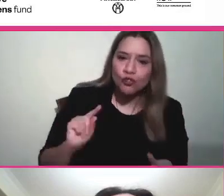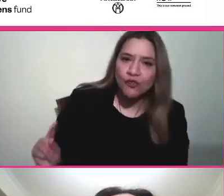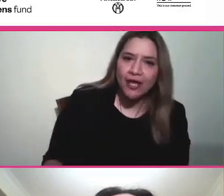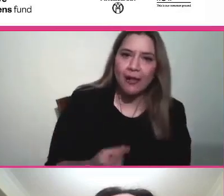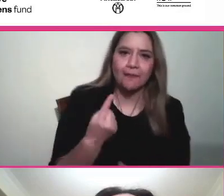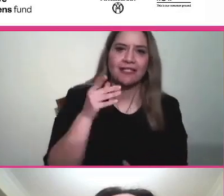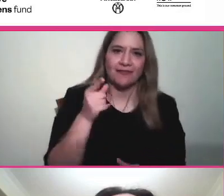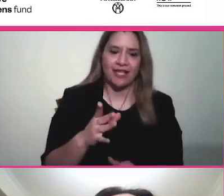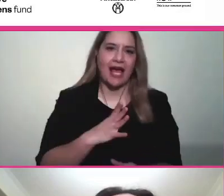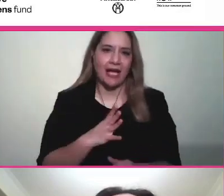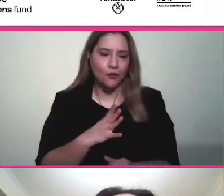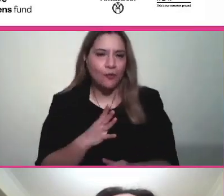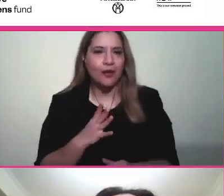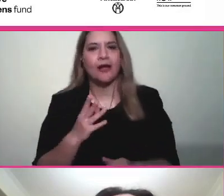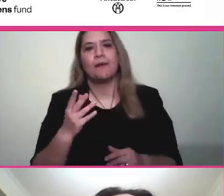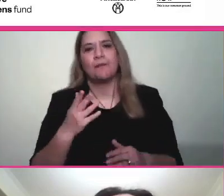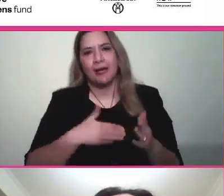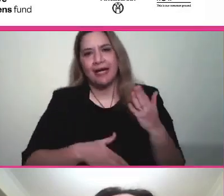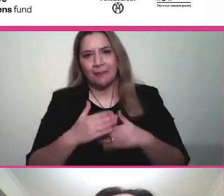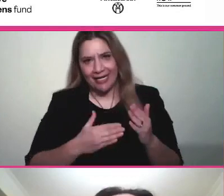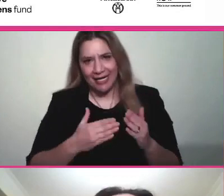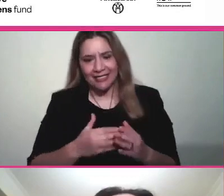αναπηρίες. Νικόλα, ο λόγος σε σένα.